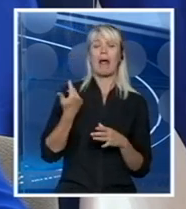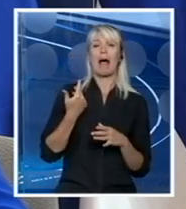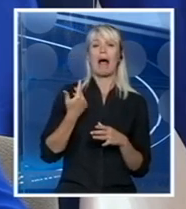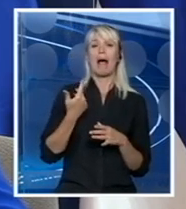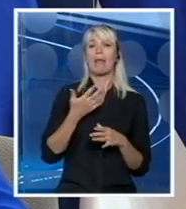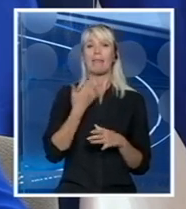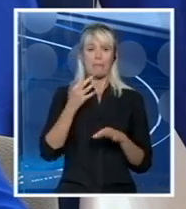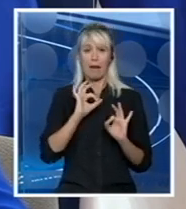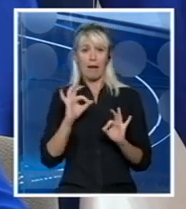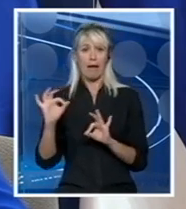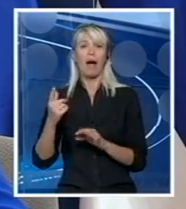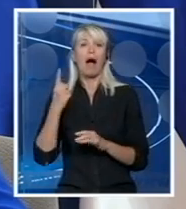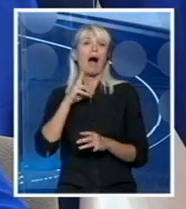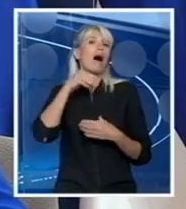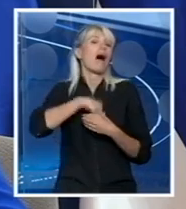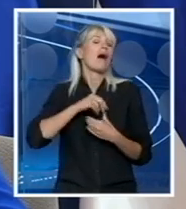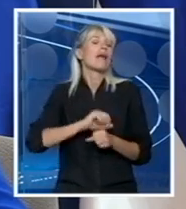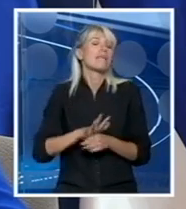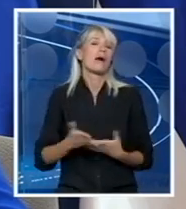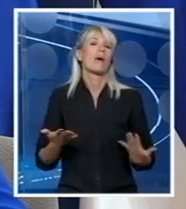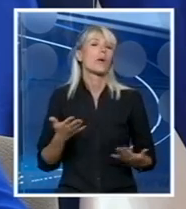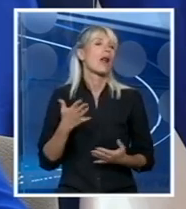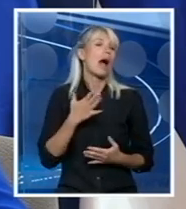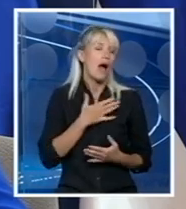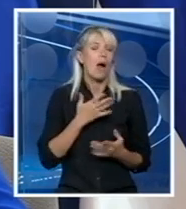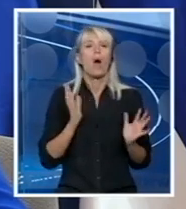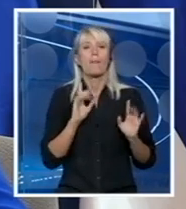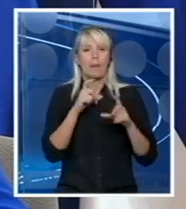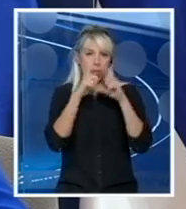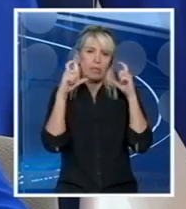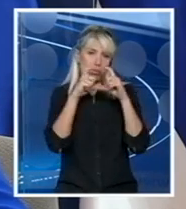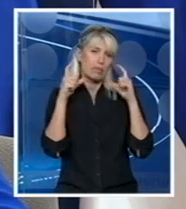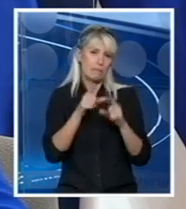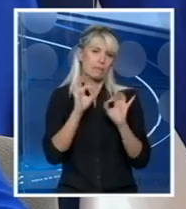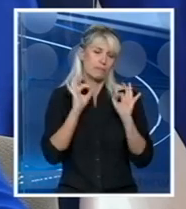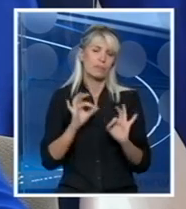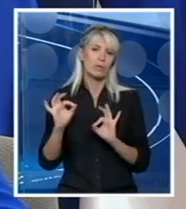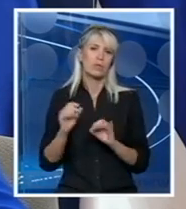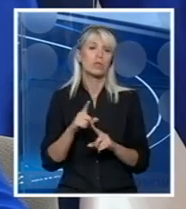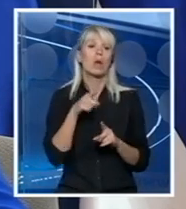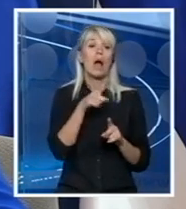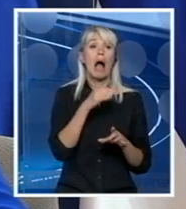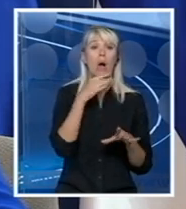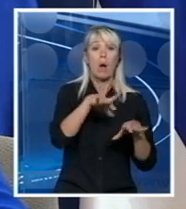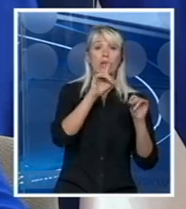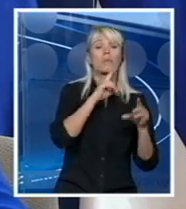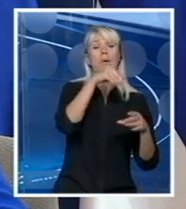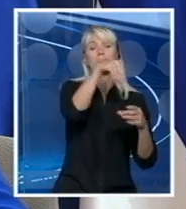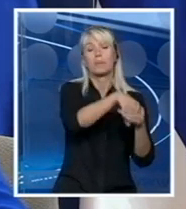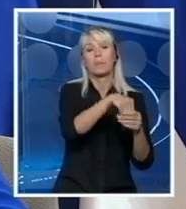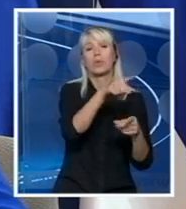Ali u tom razredu, u tom odeljenju će se raditi i epidemiološki nadzor kao posebna